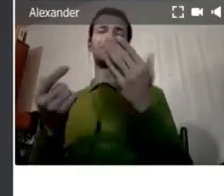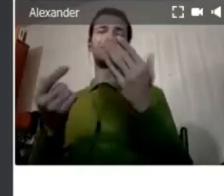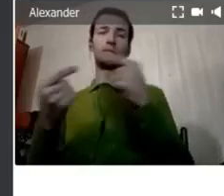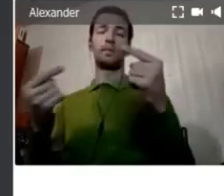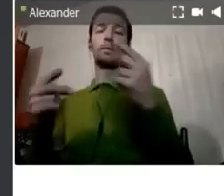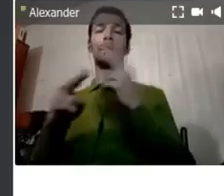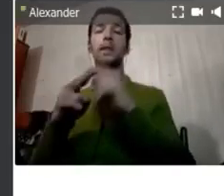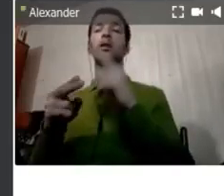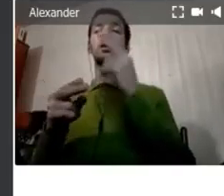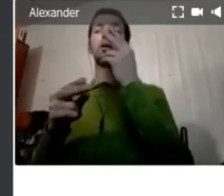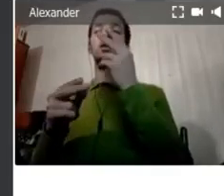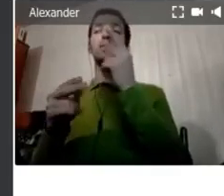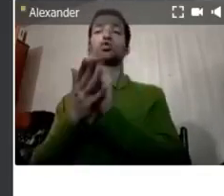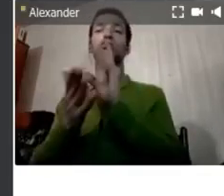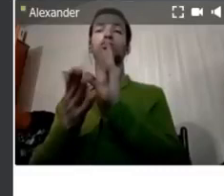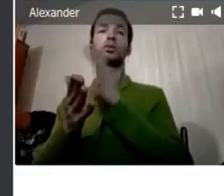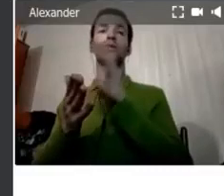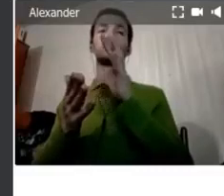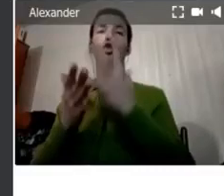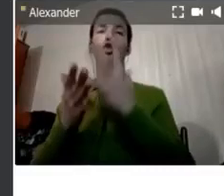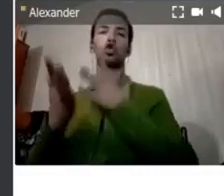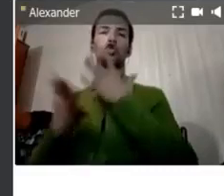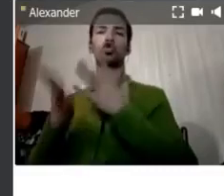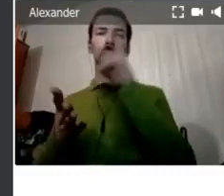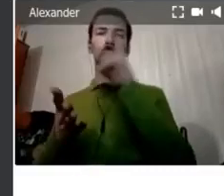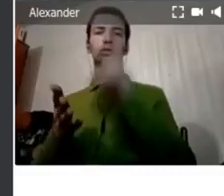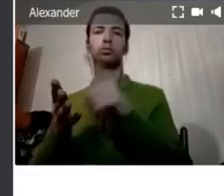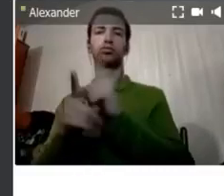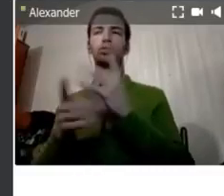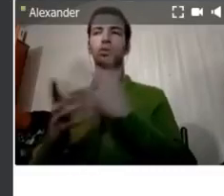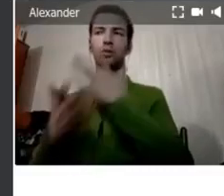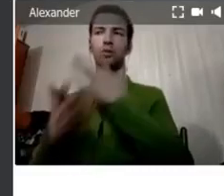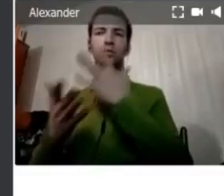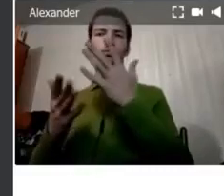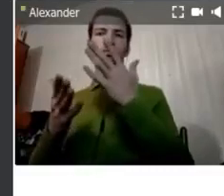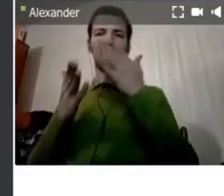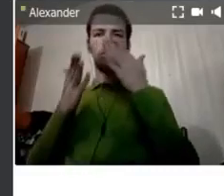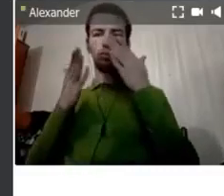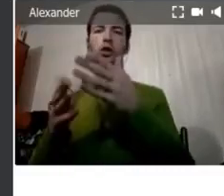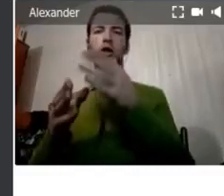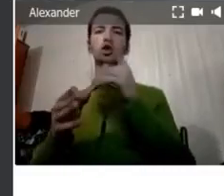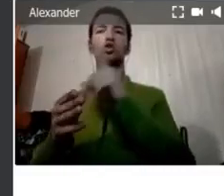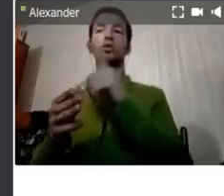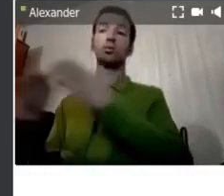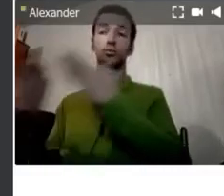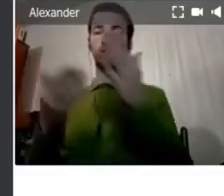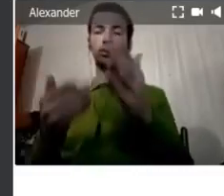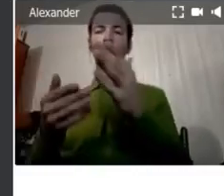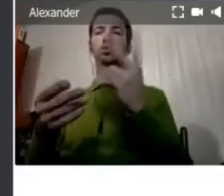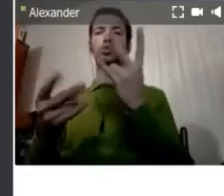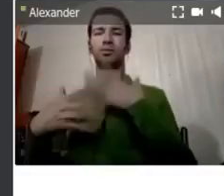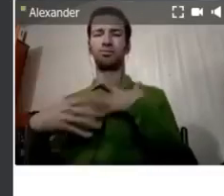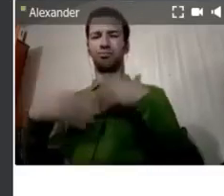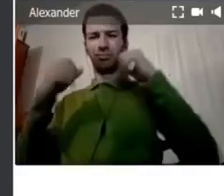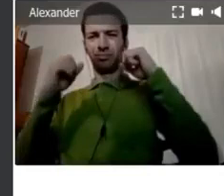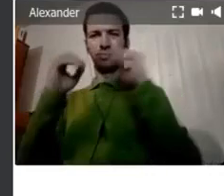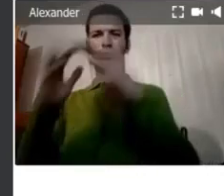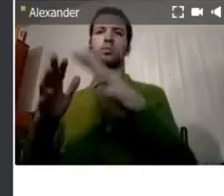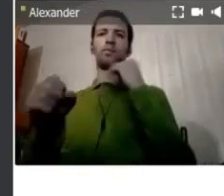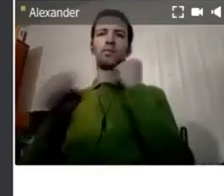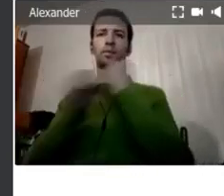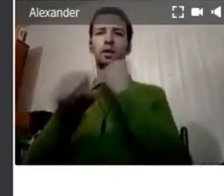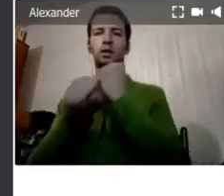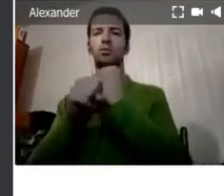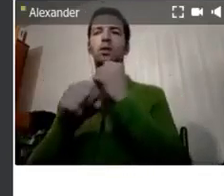мы набираем скорость, это уже наша команда офицеров основных, кого мы обучили. И третий